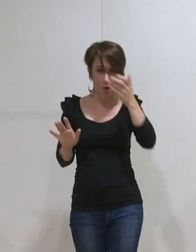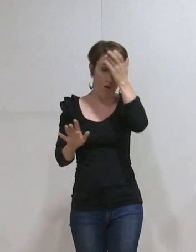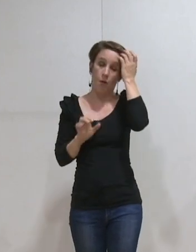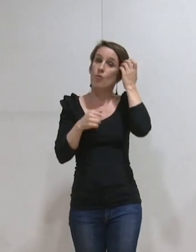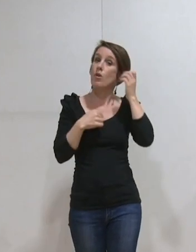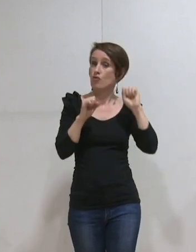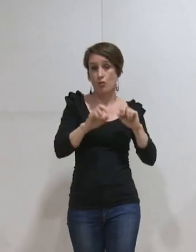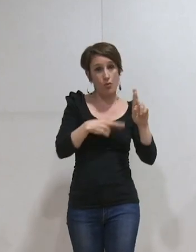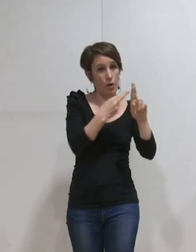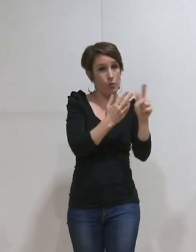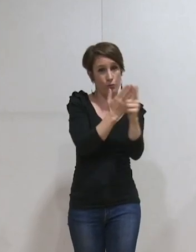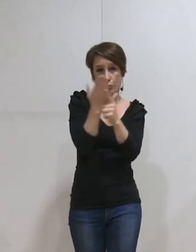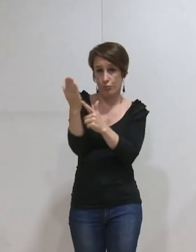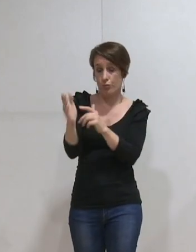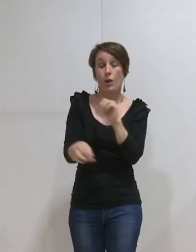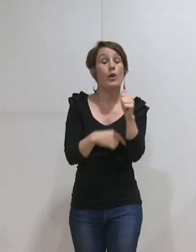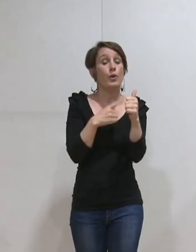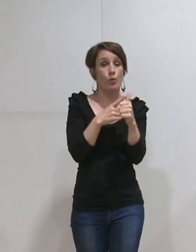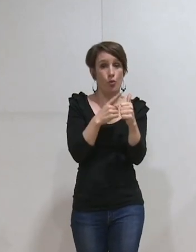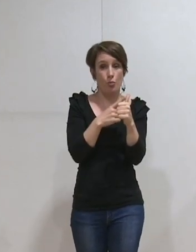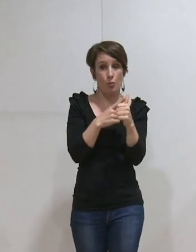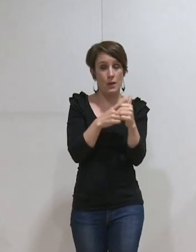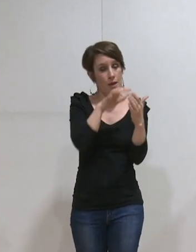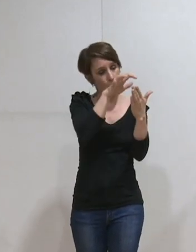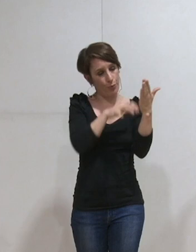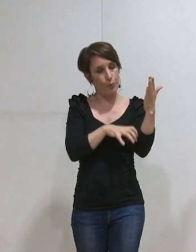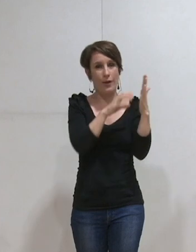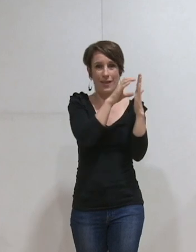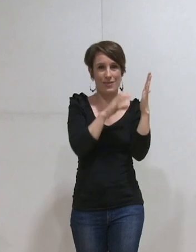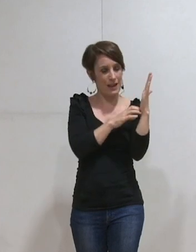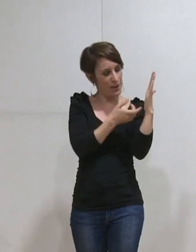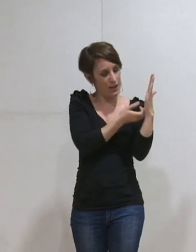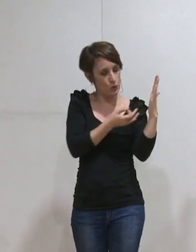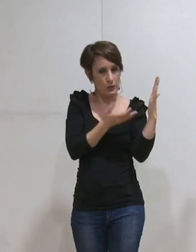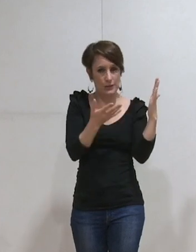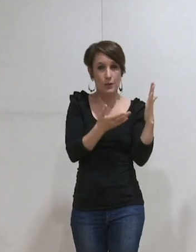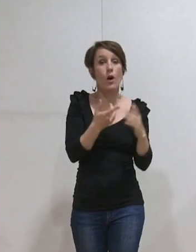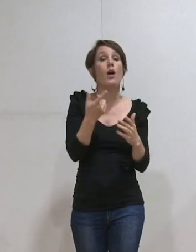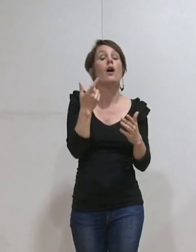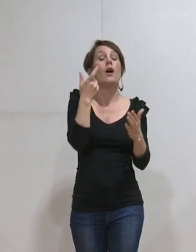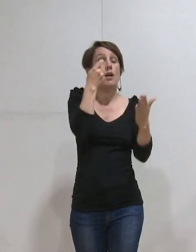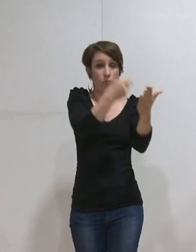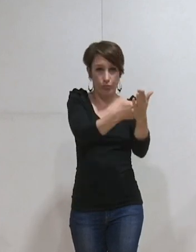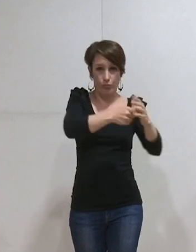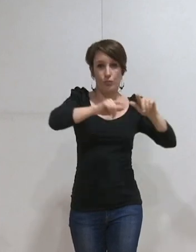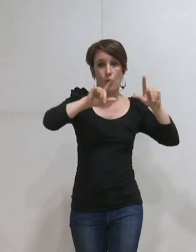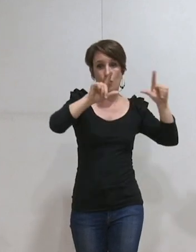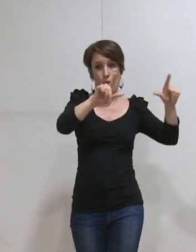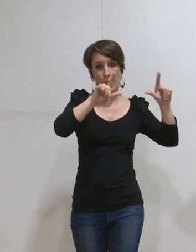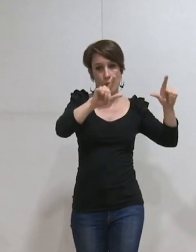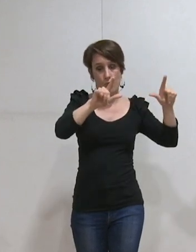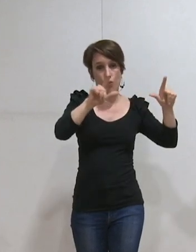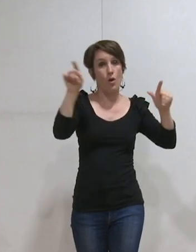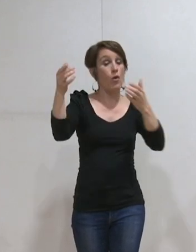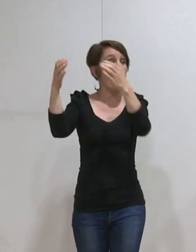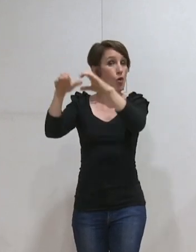éléments donc un qui est indiqué dans la dans la délibération bien sûr c'est que l'acquisition de cette œuvre a fait l'objet d'un avis favorable de la